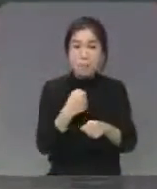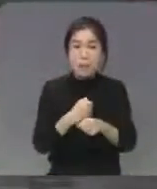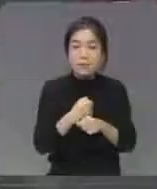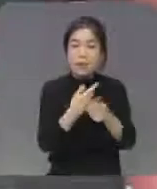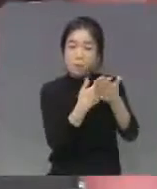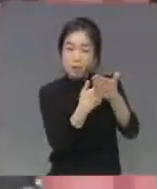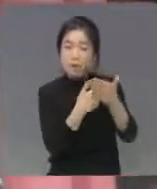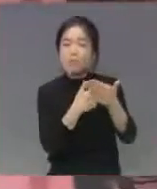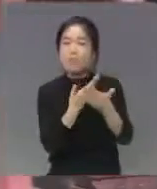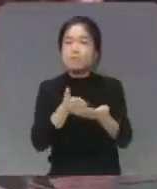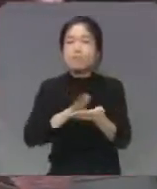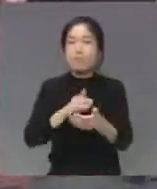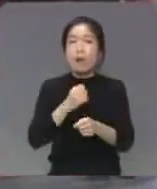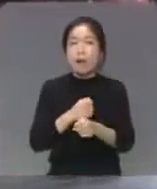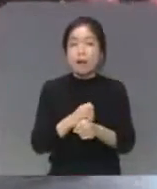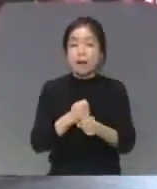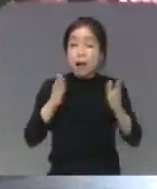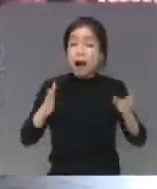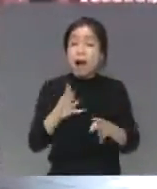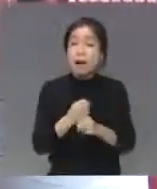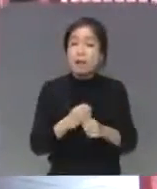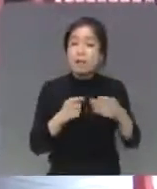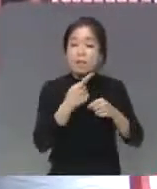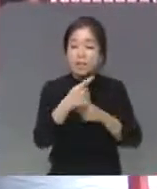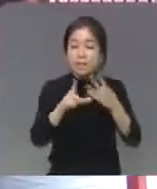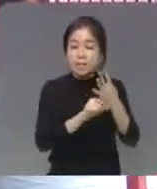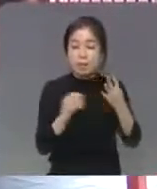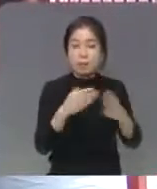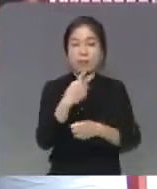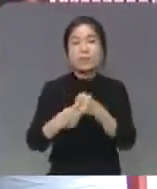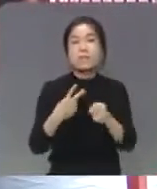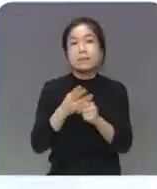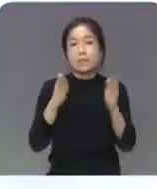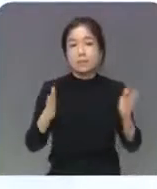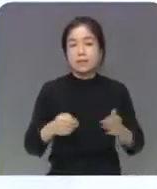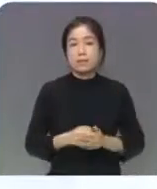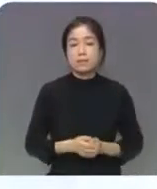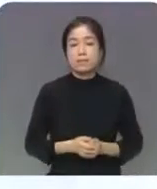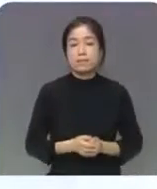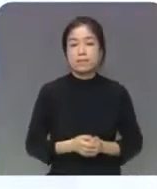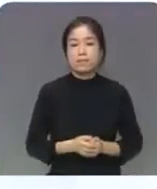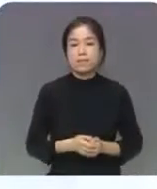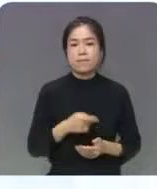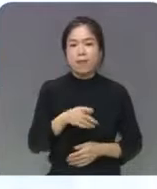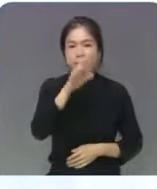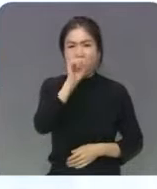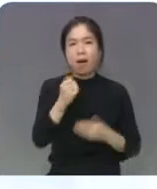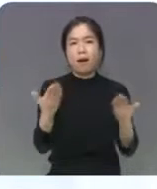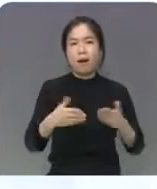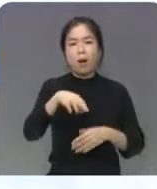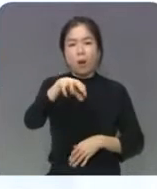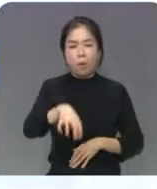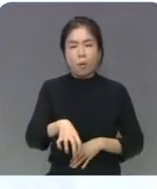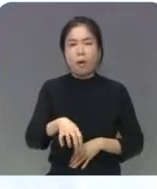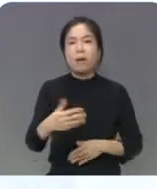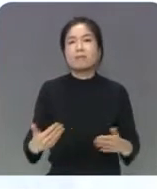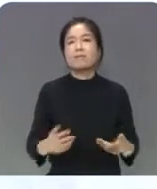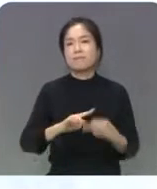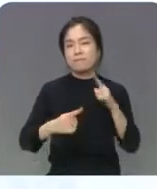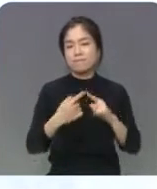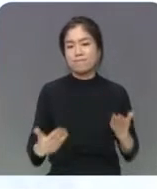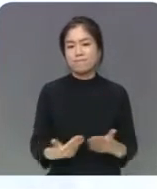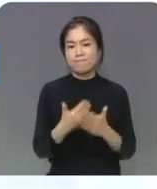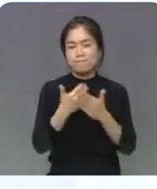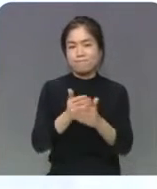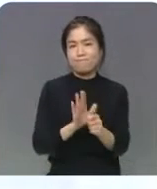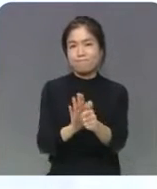보수 하기로 했습니다 기간은 내년 4월부터 2년 동안 입니다 이렇게 좋은 일을 어 공간에서 상상의 어떤 협력